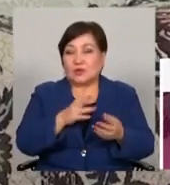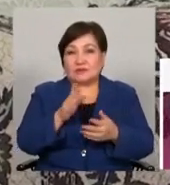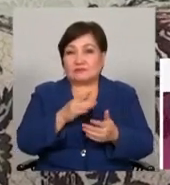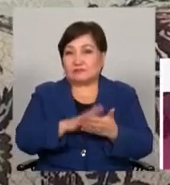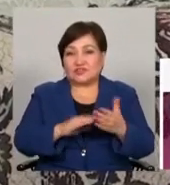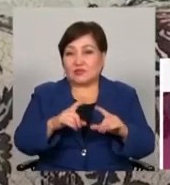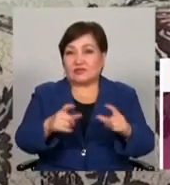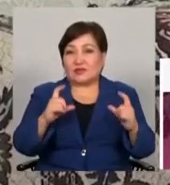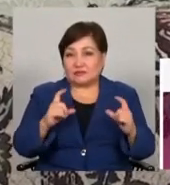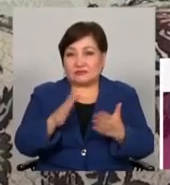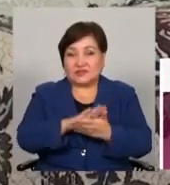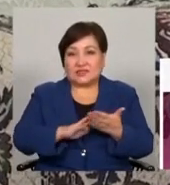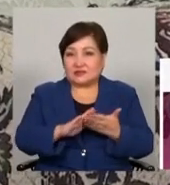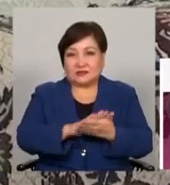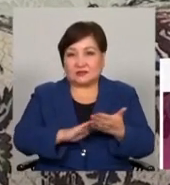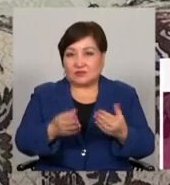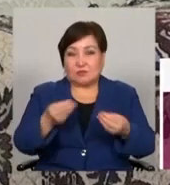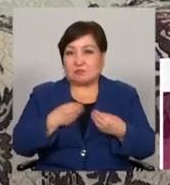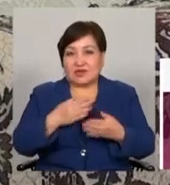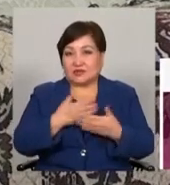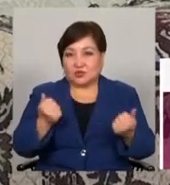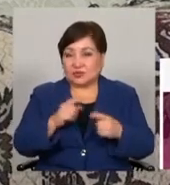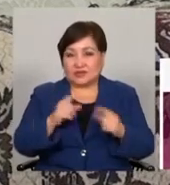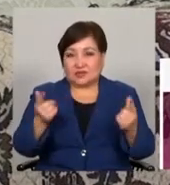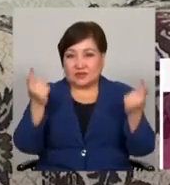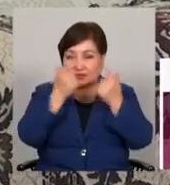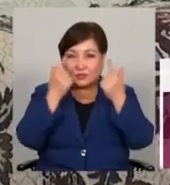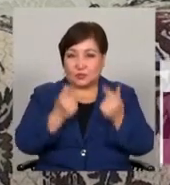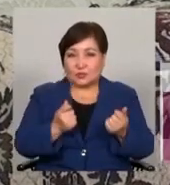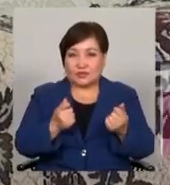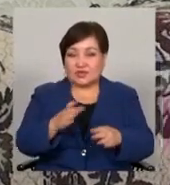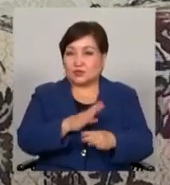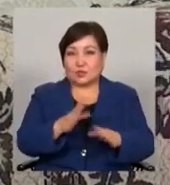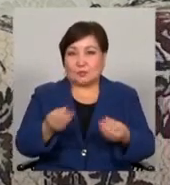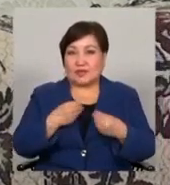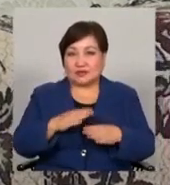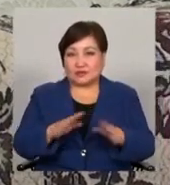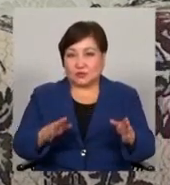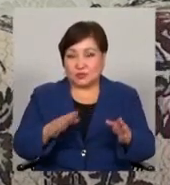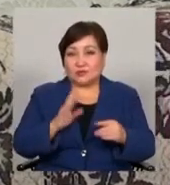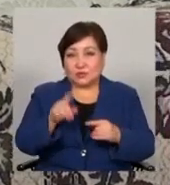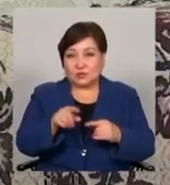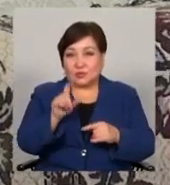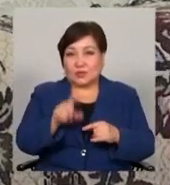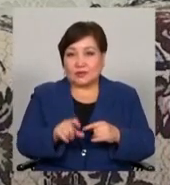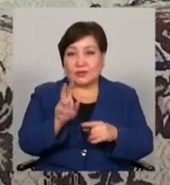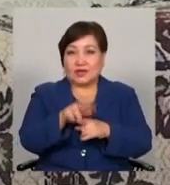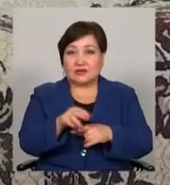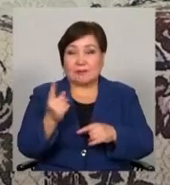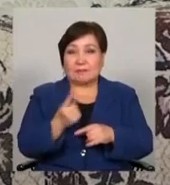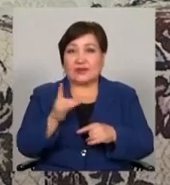берген жоқ. Ескерту ештеңе берген жоқ. Өзі алды күні сол кісіге барғанда өзін бірінші рет